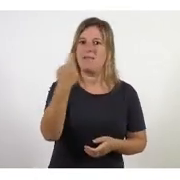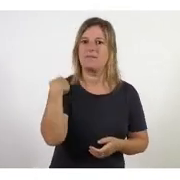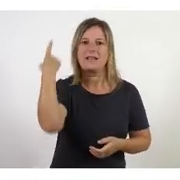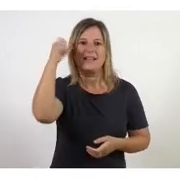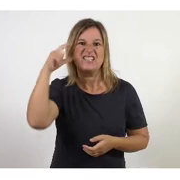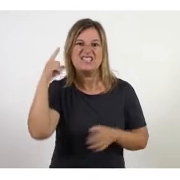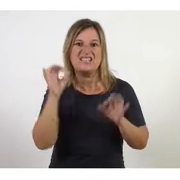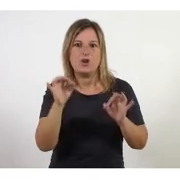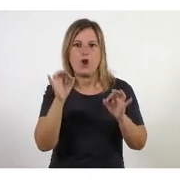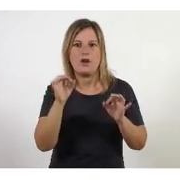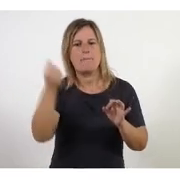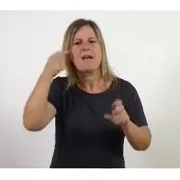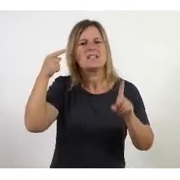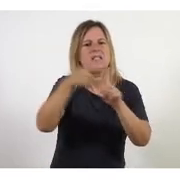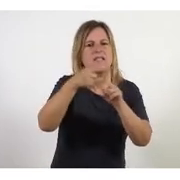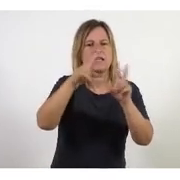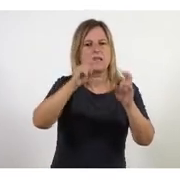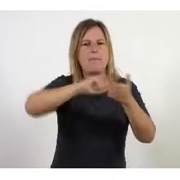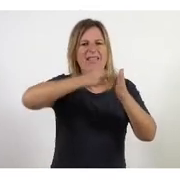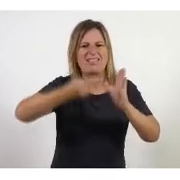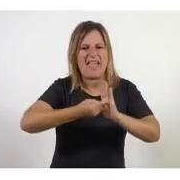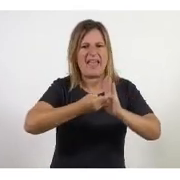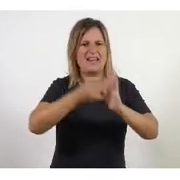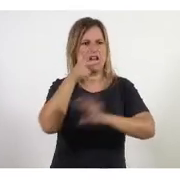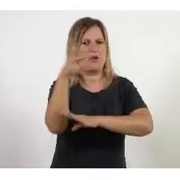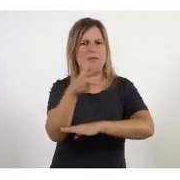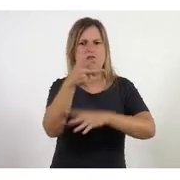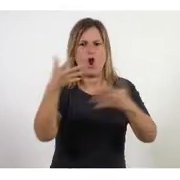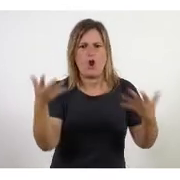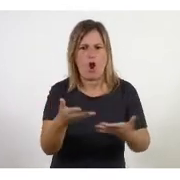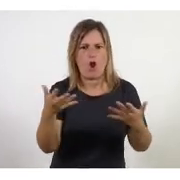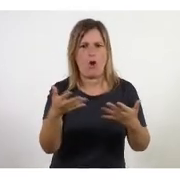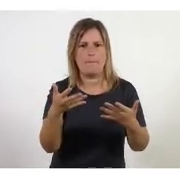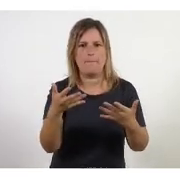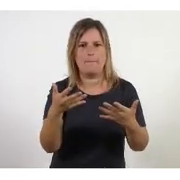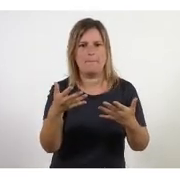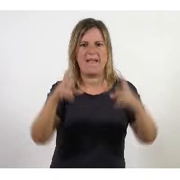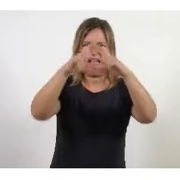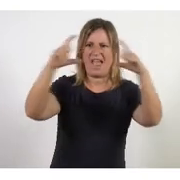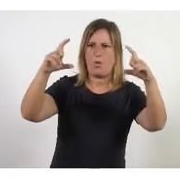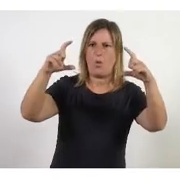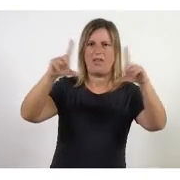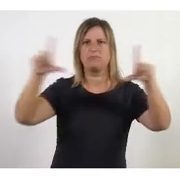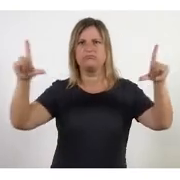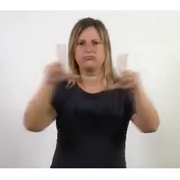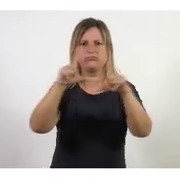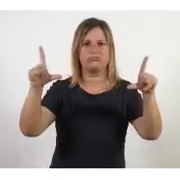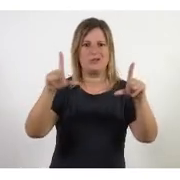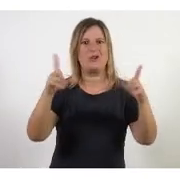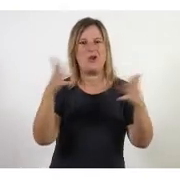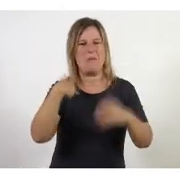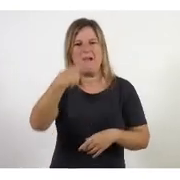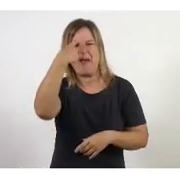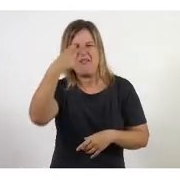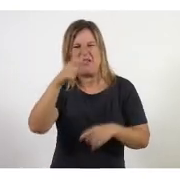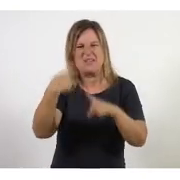centrar molt en l'aspecte tècnic, no? com fer els vídeos, com fer els enquadres, recordo, jo estava en el taller, com fer els enquadres,